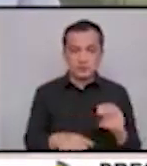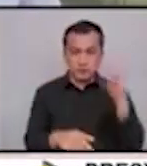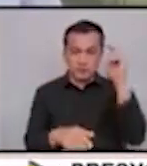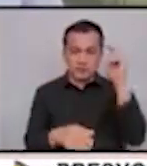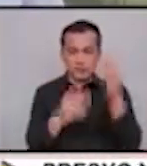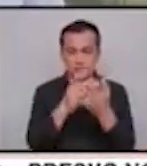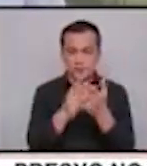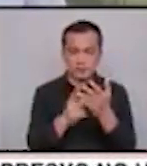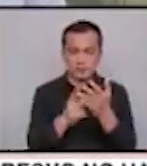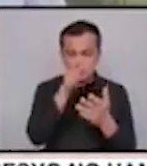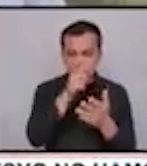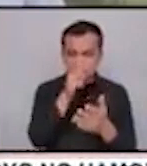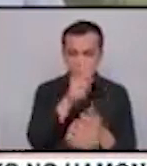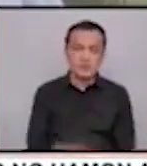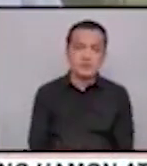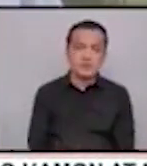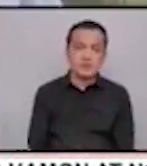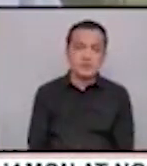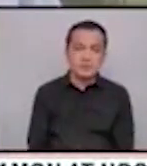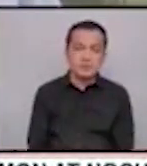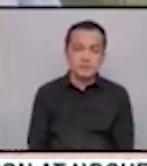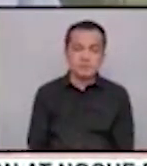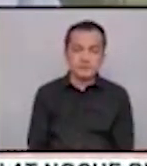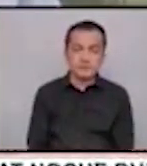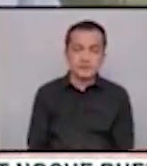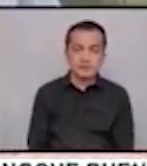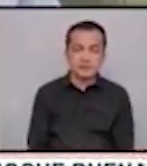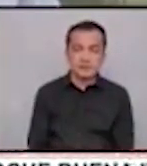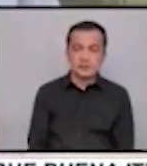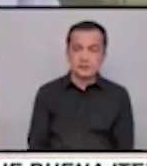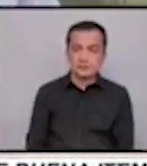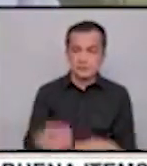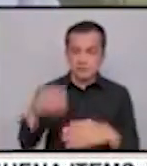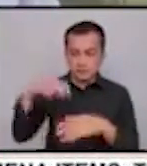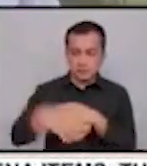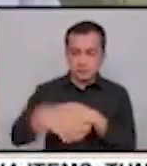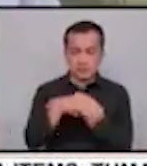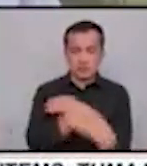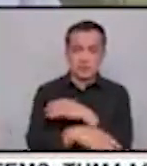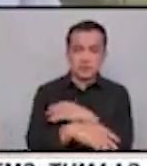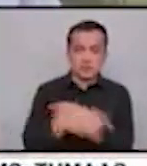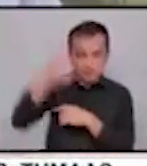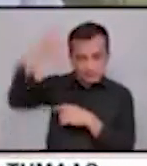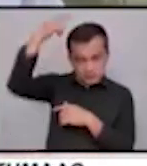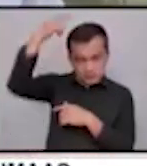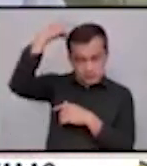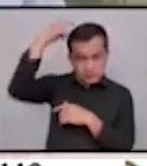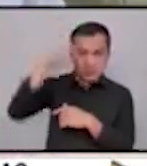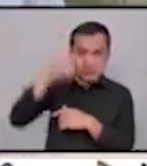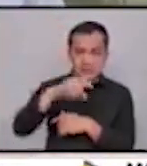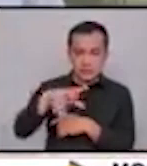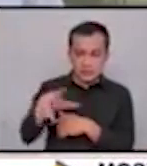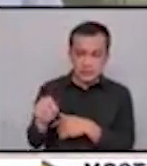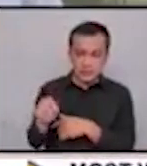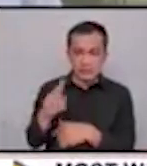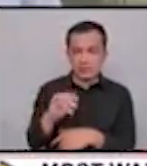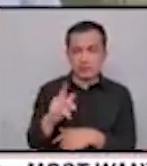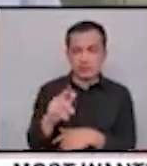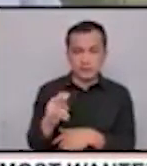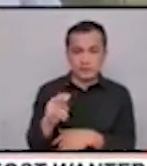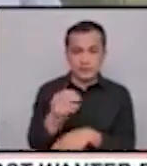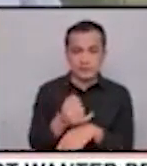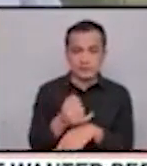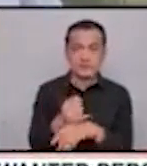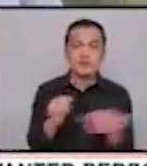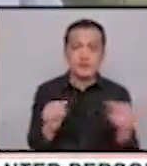Luzon. Asahang magiging maalon ang mga karagatan sa Batanes, Northern Coast of Cagayan kasama ng Babuyan Islands. Ganon din dito sa Northern Coast